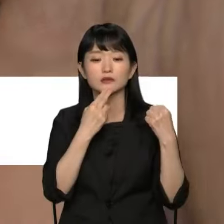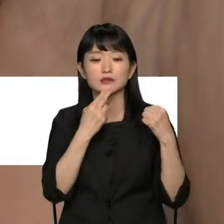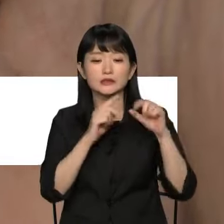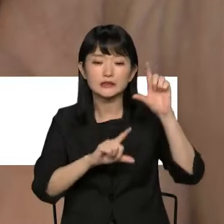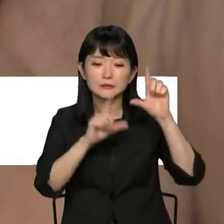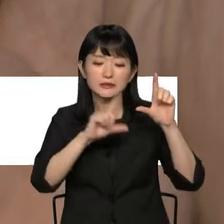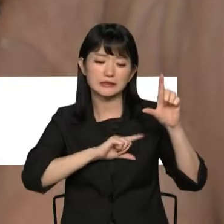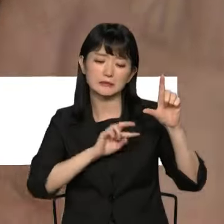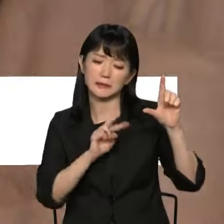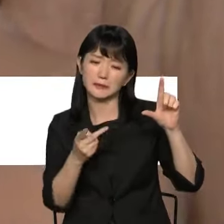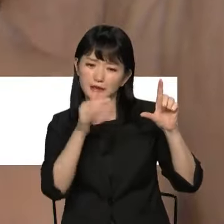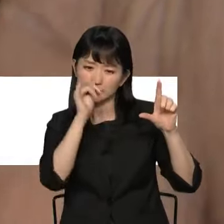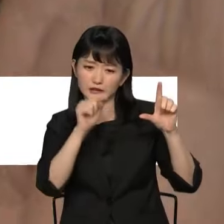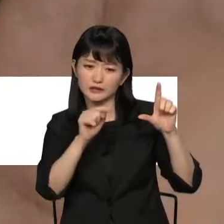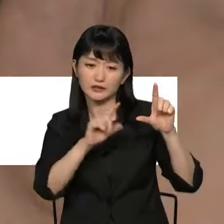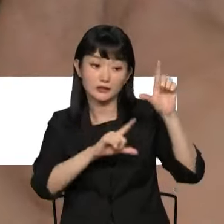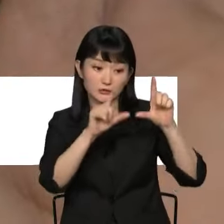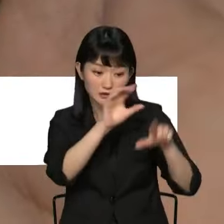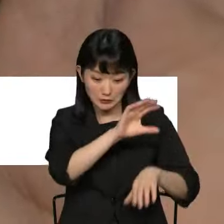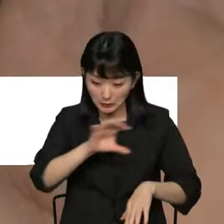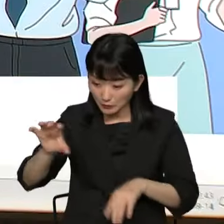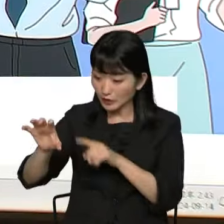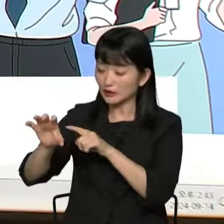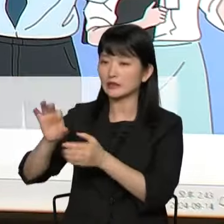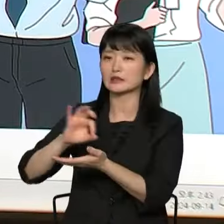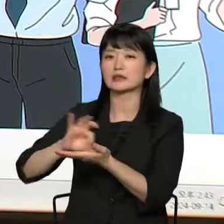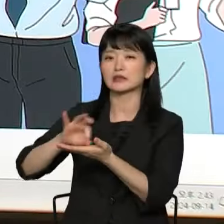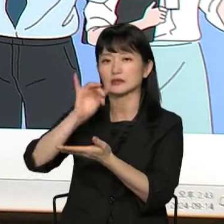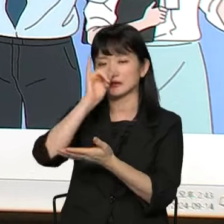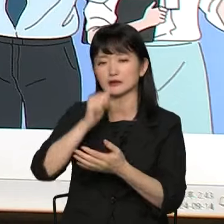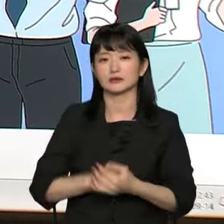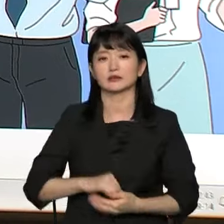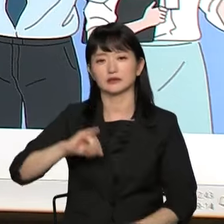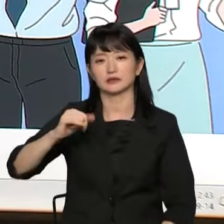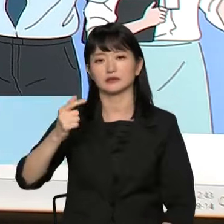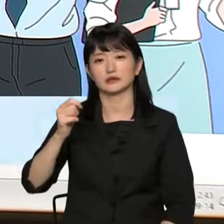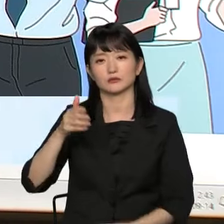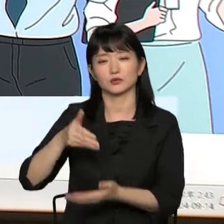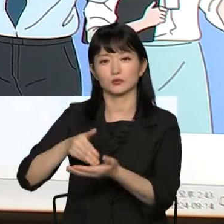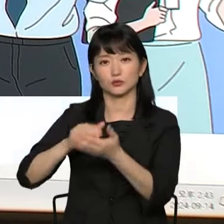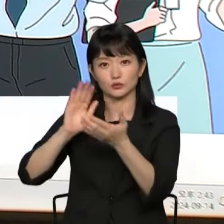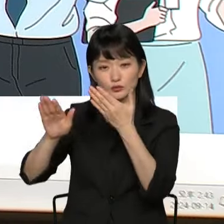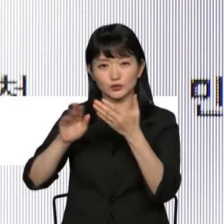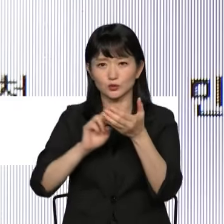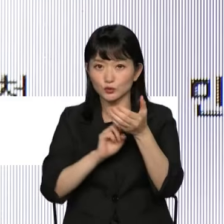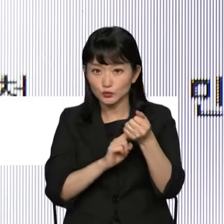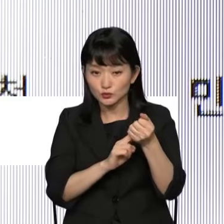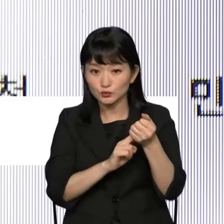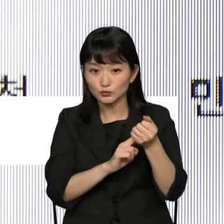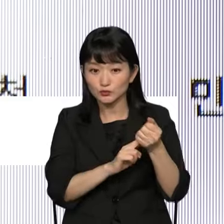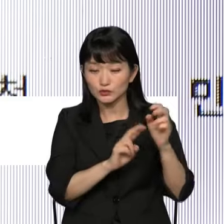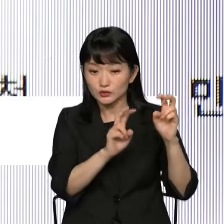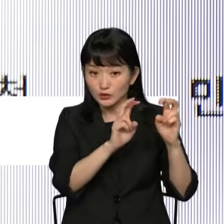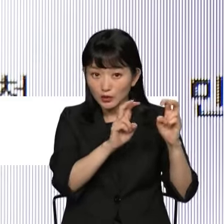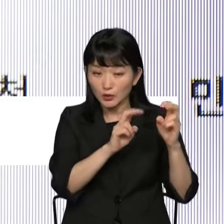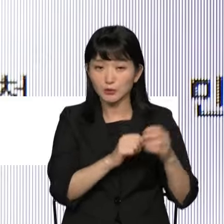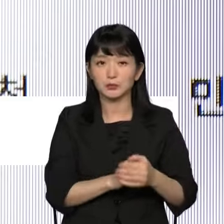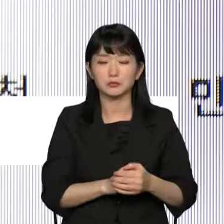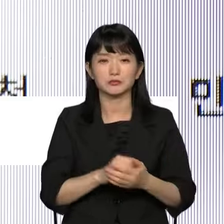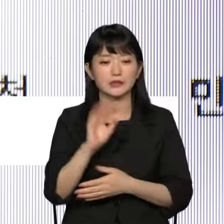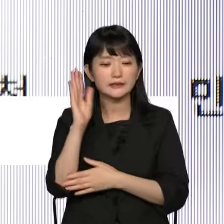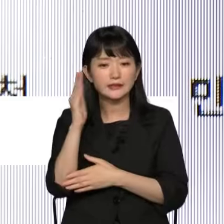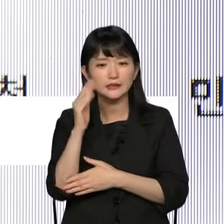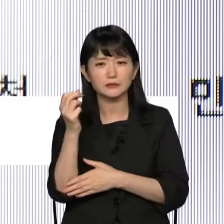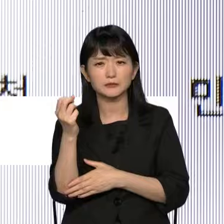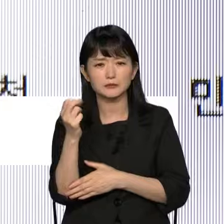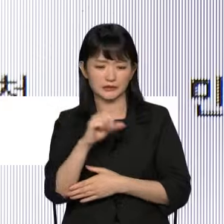이미지를 그대로 갖다 쓴 거예요, 그냥. JTBC 보도 후 잠적한 이 일당, 최근 업체 로고만 바꾼 채